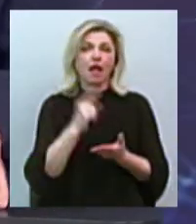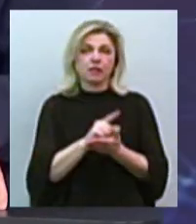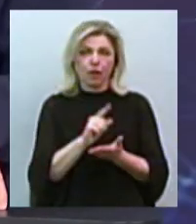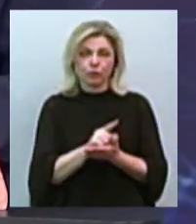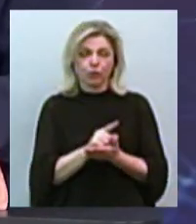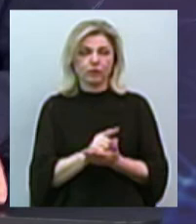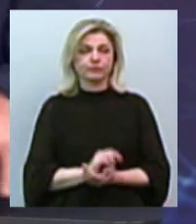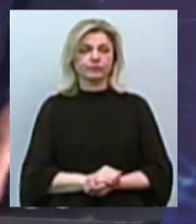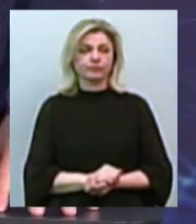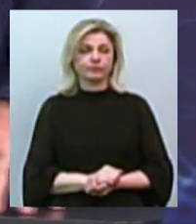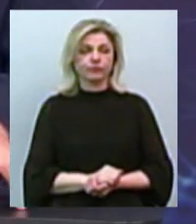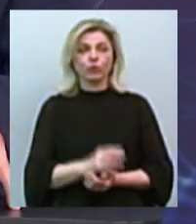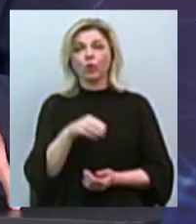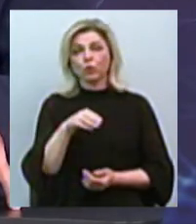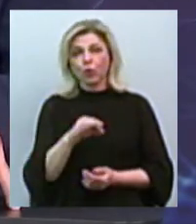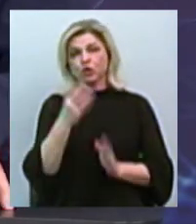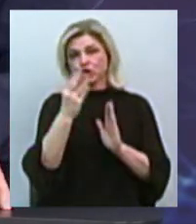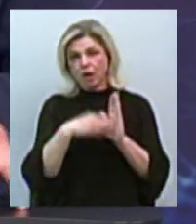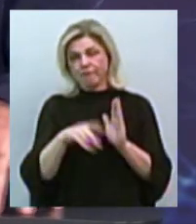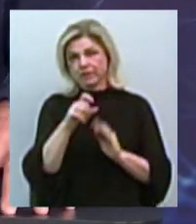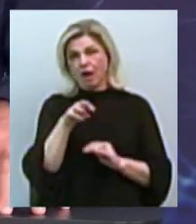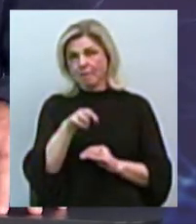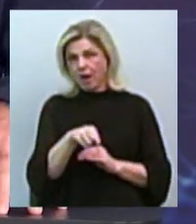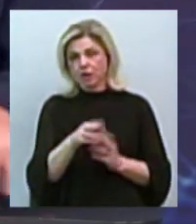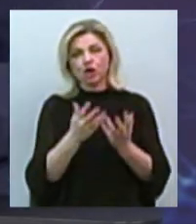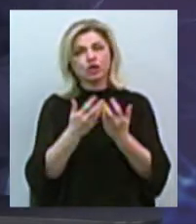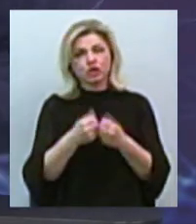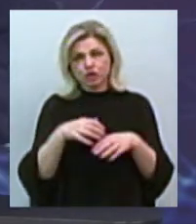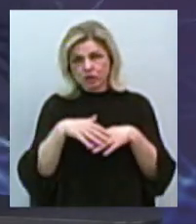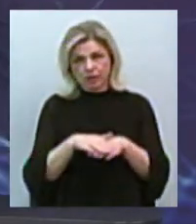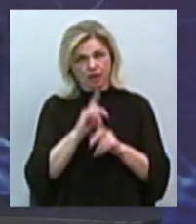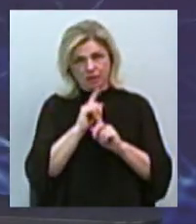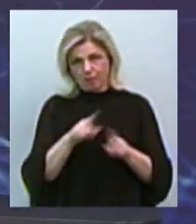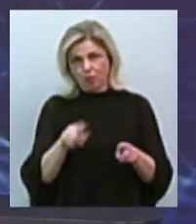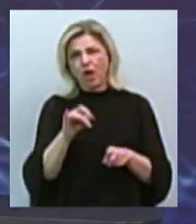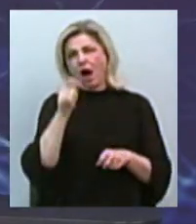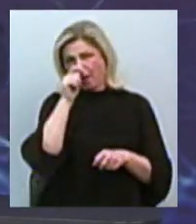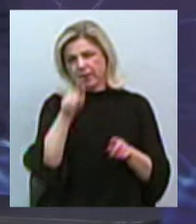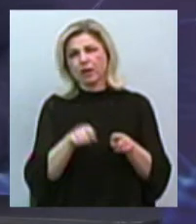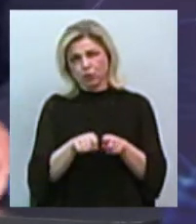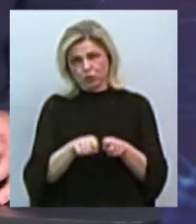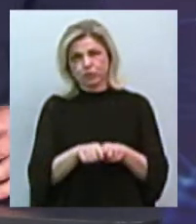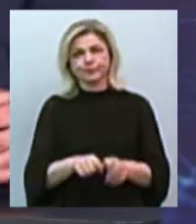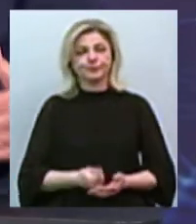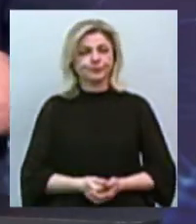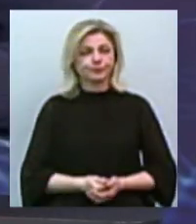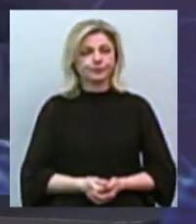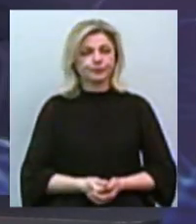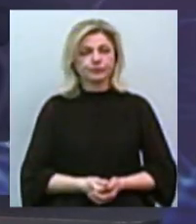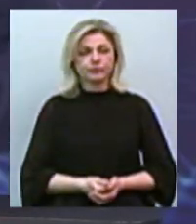единый налог, то штраф за март считываться не будет. Я подозреваю, что и за апрель в том числе.